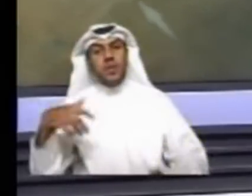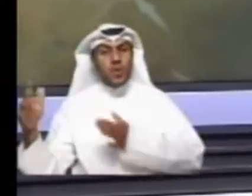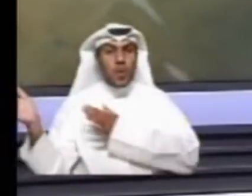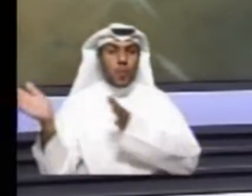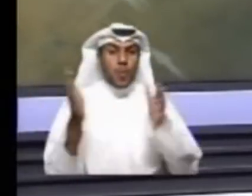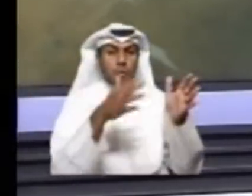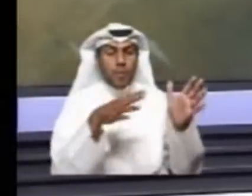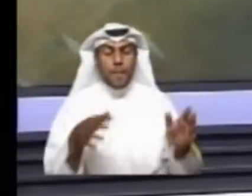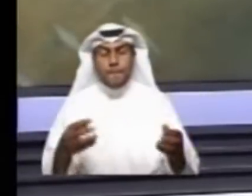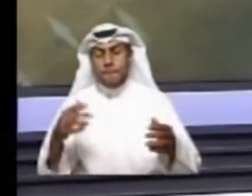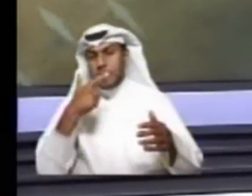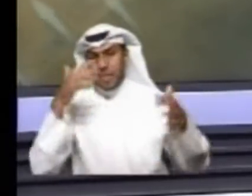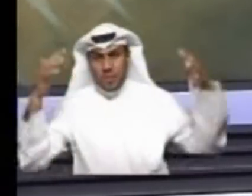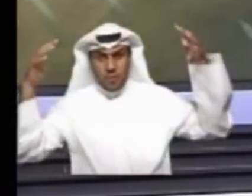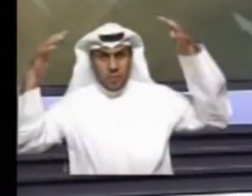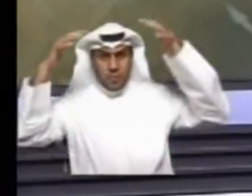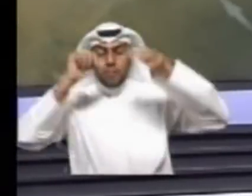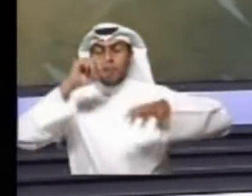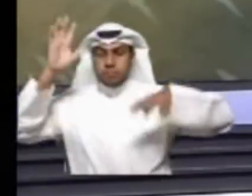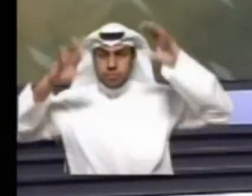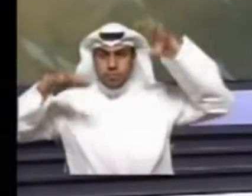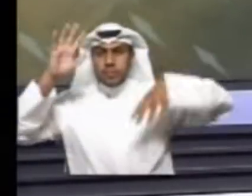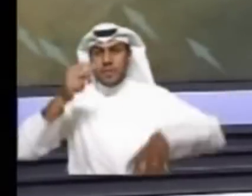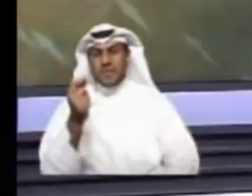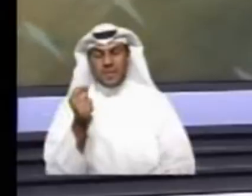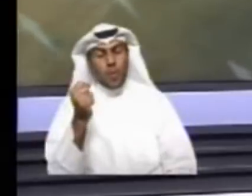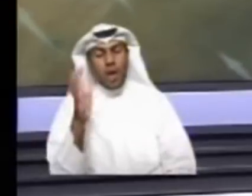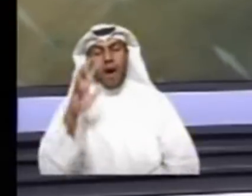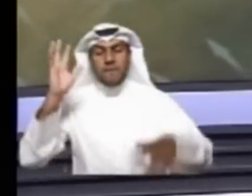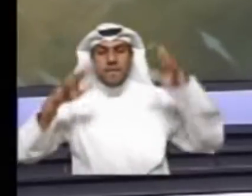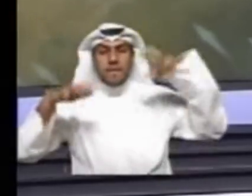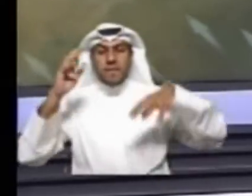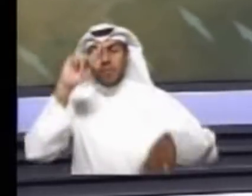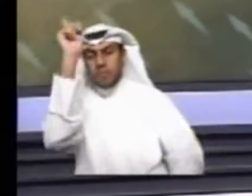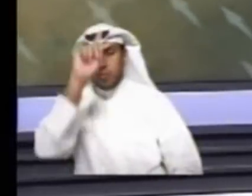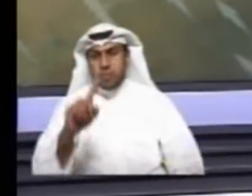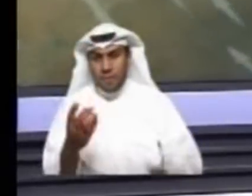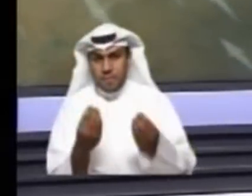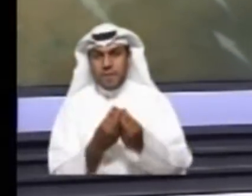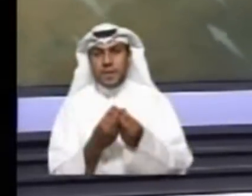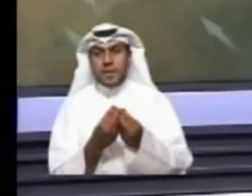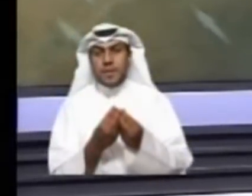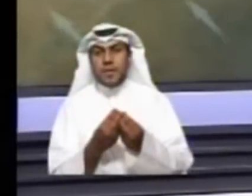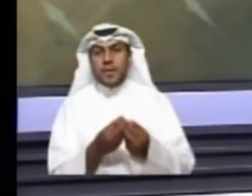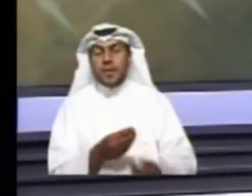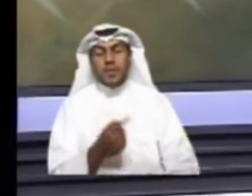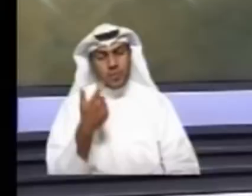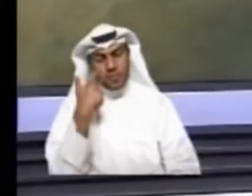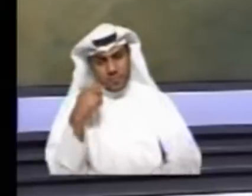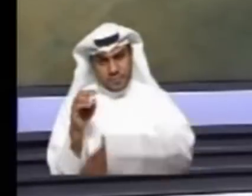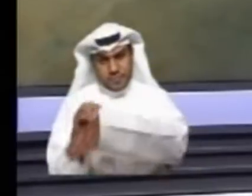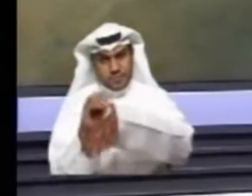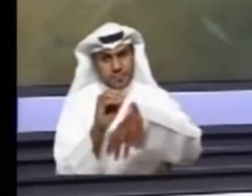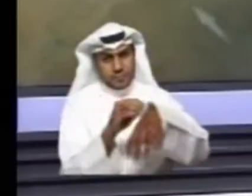الساعه مع اجواء غائمه وفرص لامطار خفيفه متفرقه قد تكون رعديه احيانا على بعض المناطق لذلك نتمنى